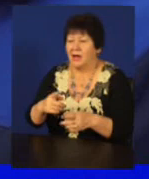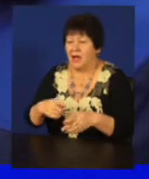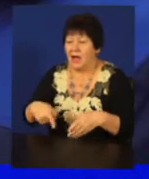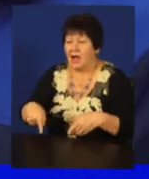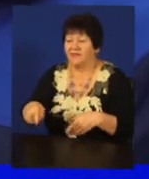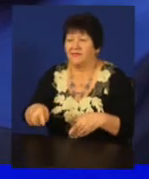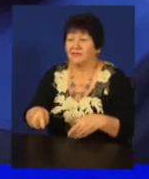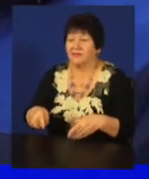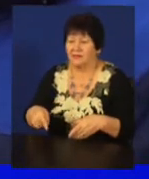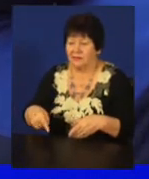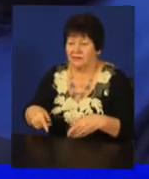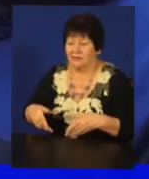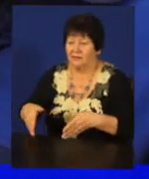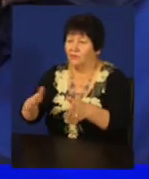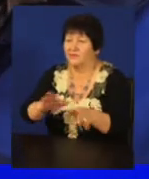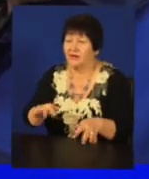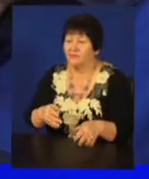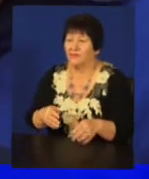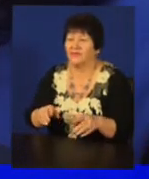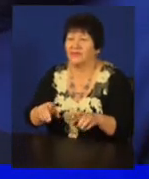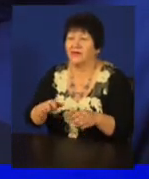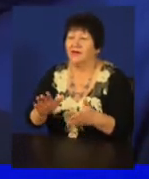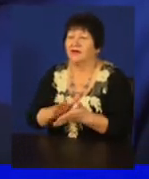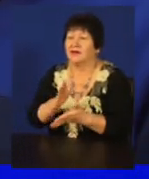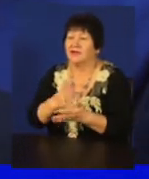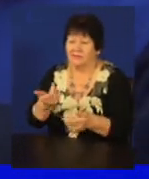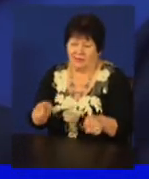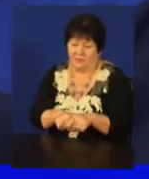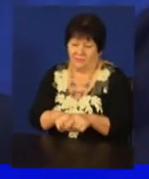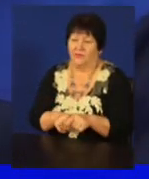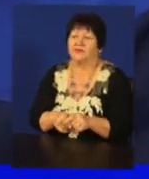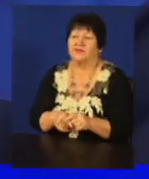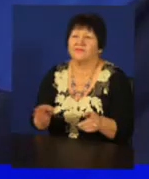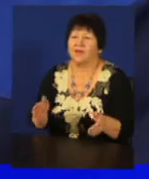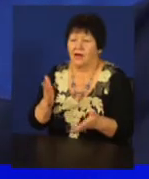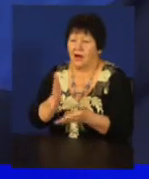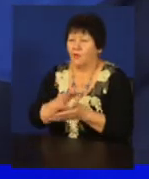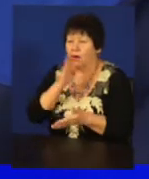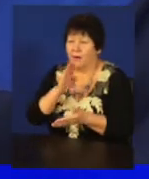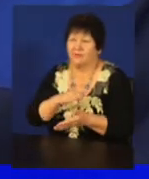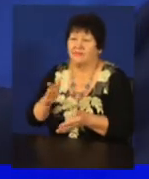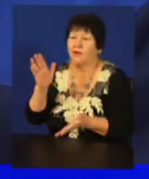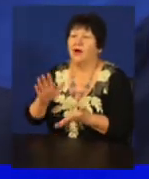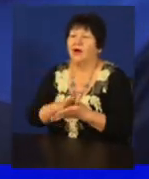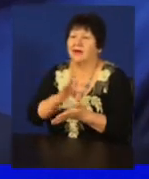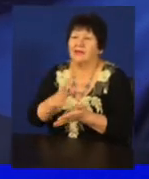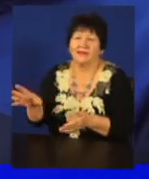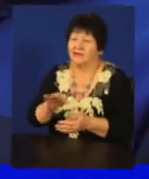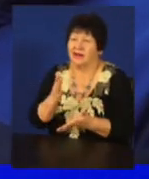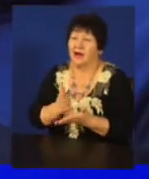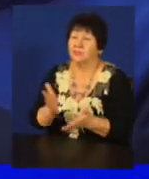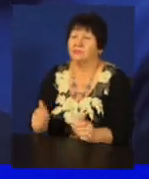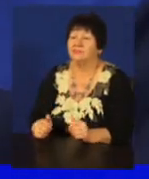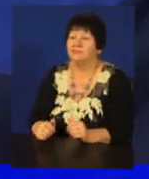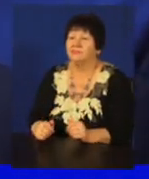fost canalizare. Nu. Băi, de o să fie civilizat, au apeduct și canalizare, așa da, cum... Da, gazul de-o tot este.